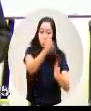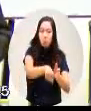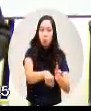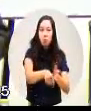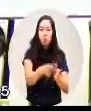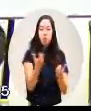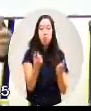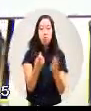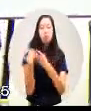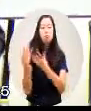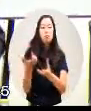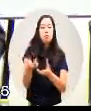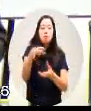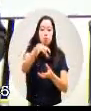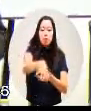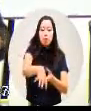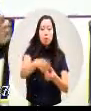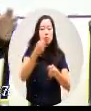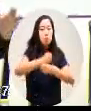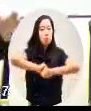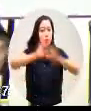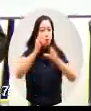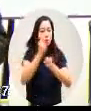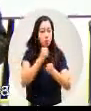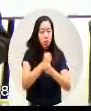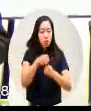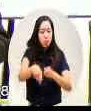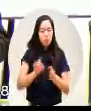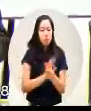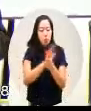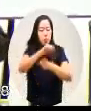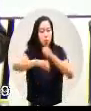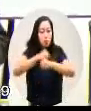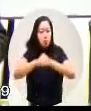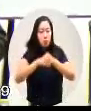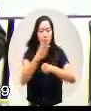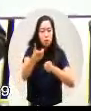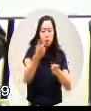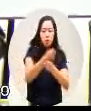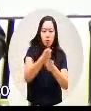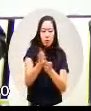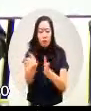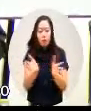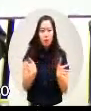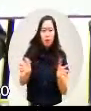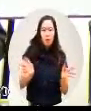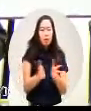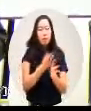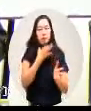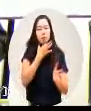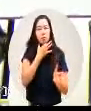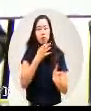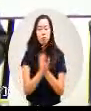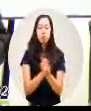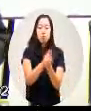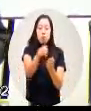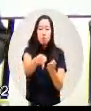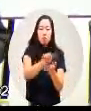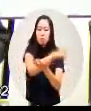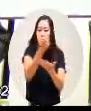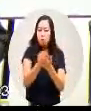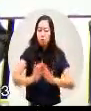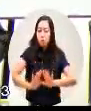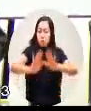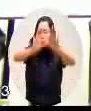方来实施。这个地方啦吼，所推动的一个物件都白卡白手，这对着安尼啊整体的发